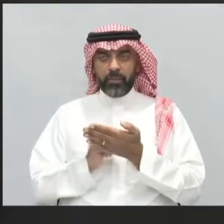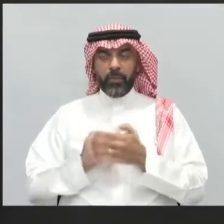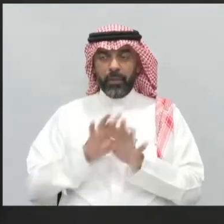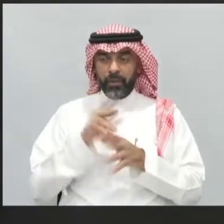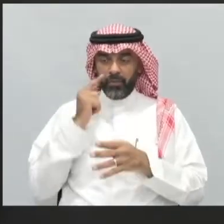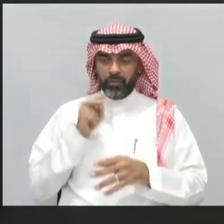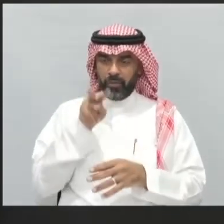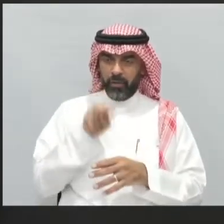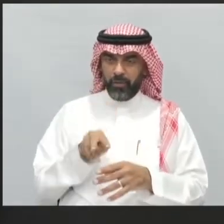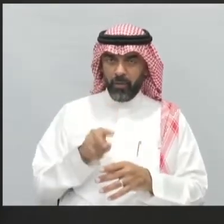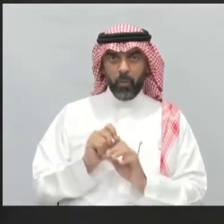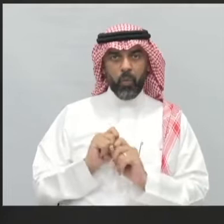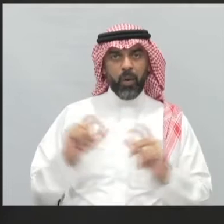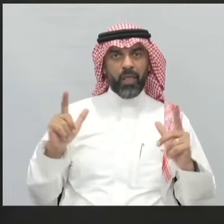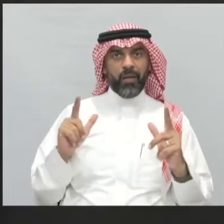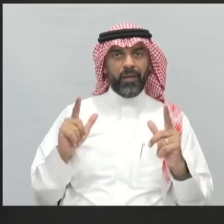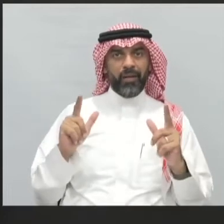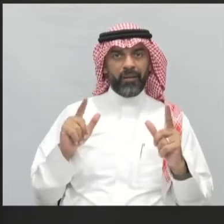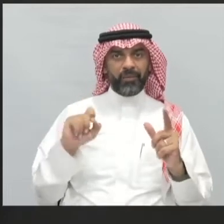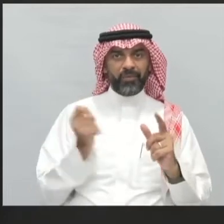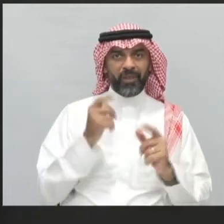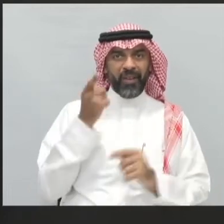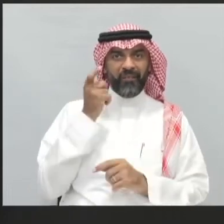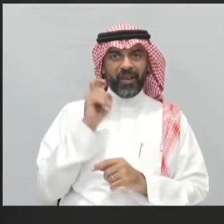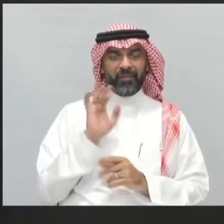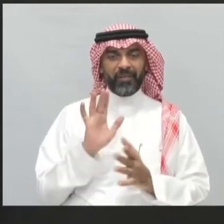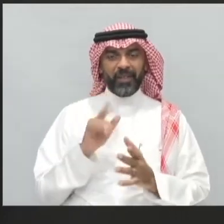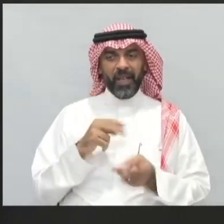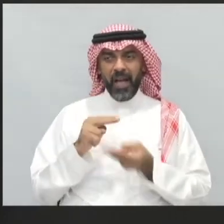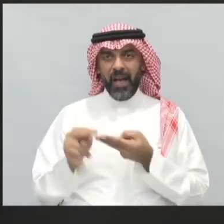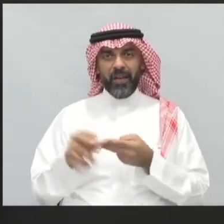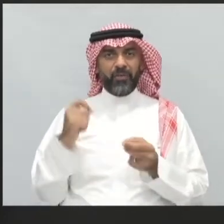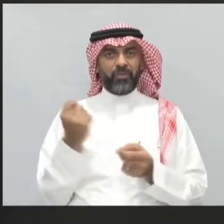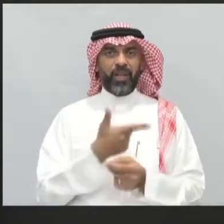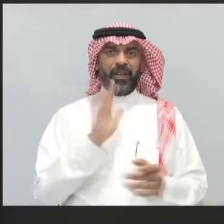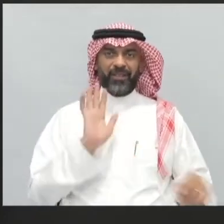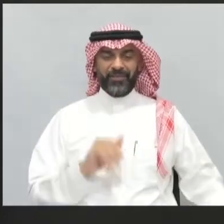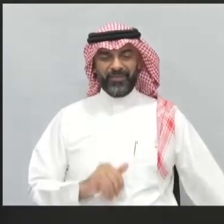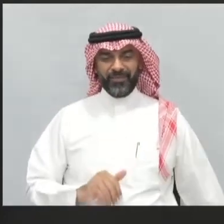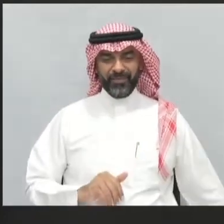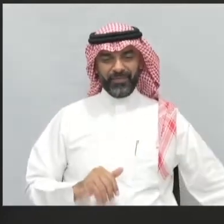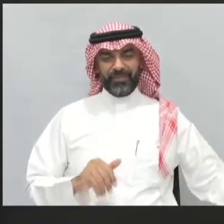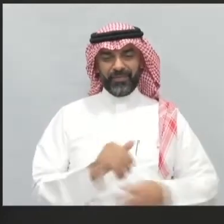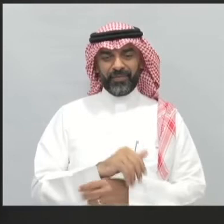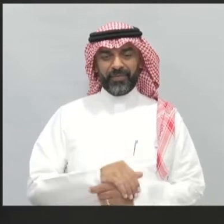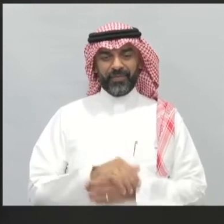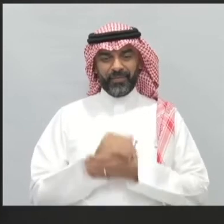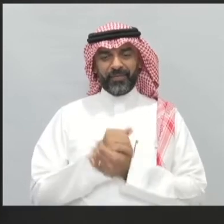يكون مقبول ولكن اذا كتبتها راح تستغني عن المساله وان كانك ما ترجع لها مره